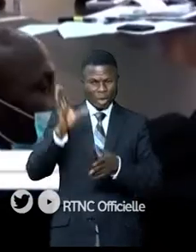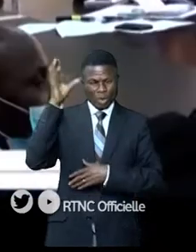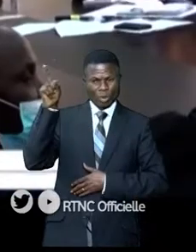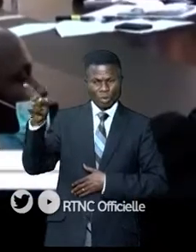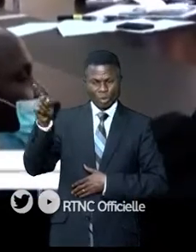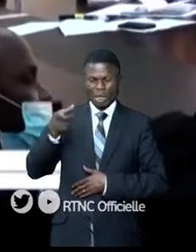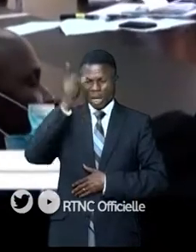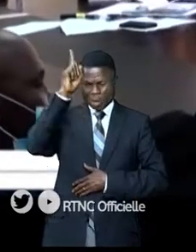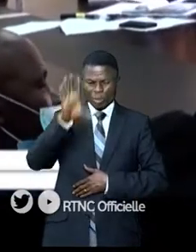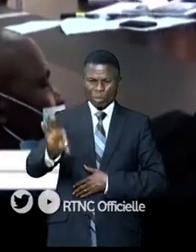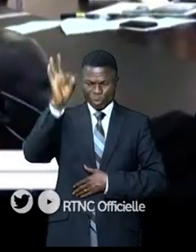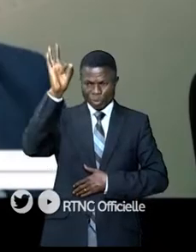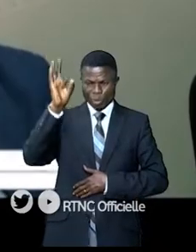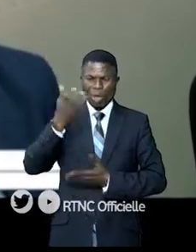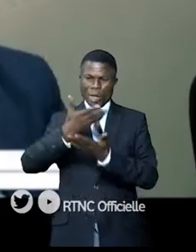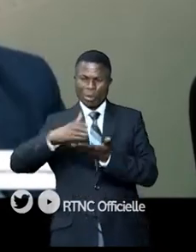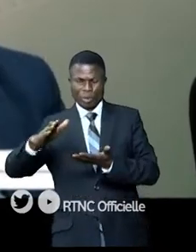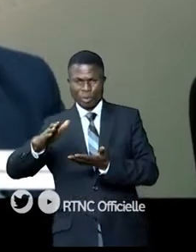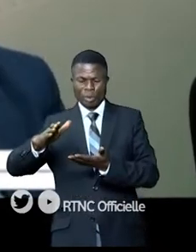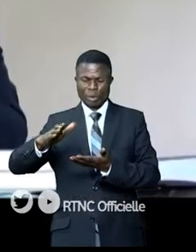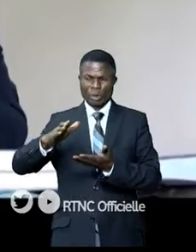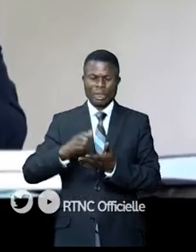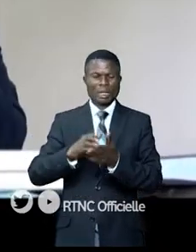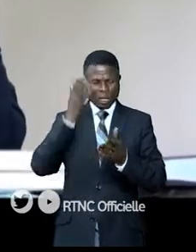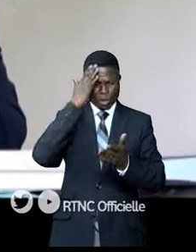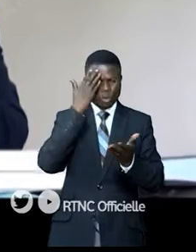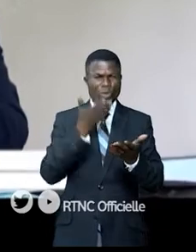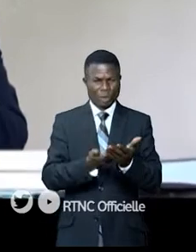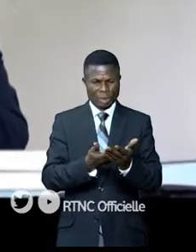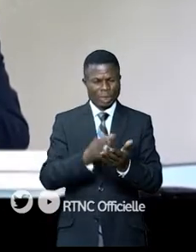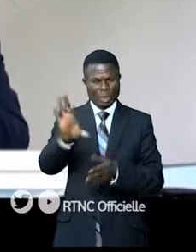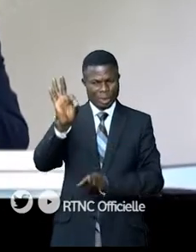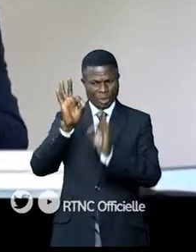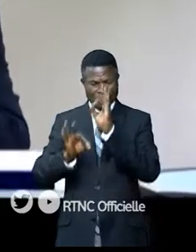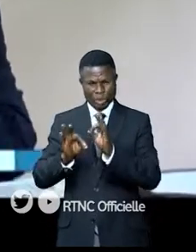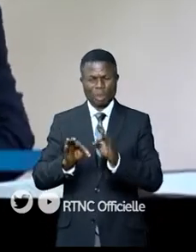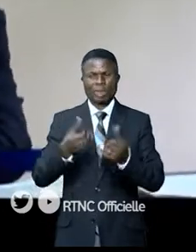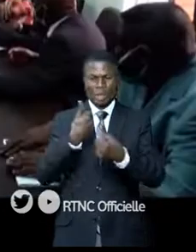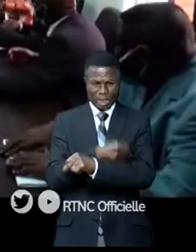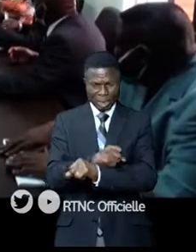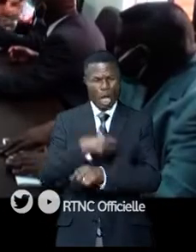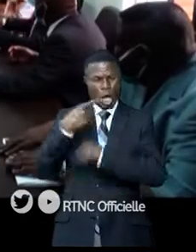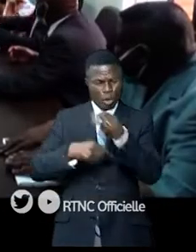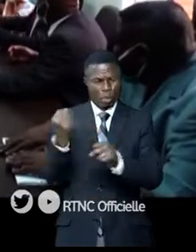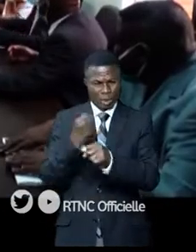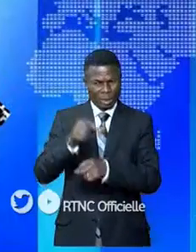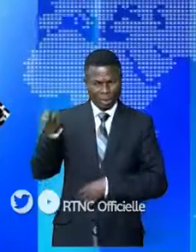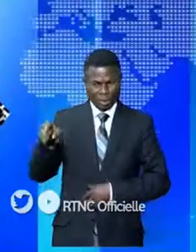les priorités pour la première phase ont été identifiées et sélectionnées. Il ne reste que le lancement des